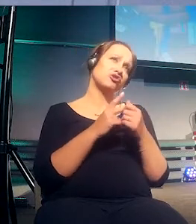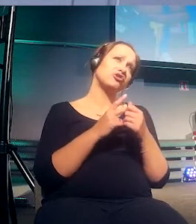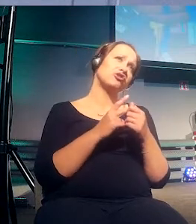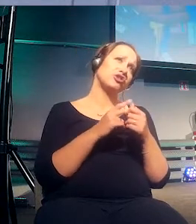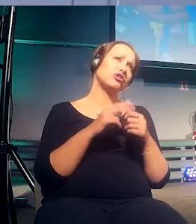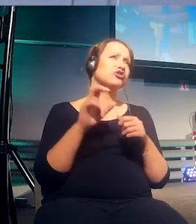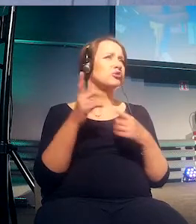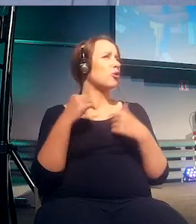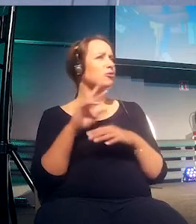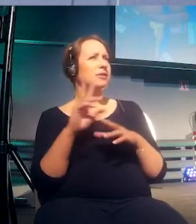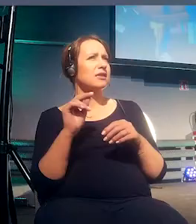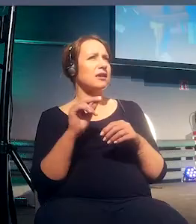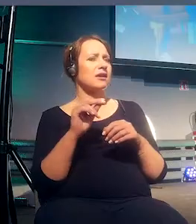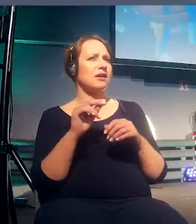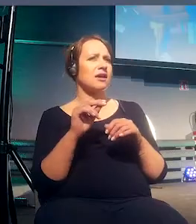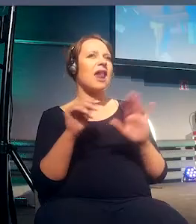30 osób nie, ale na przykład 6.